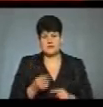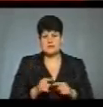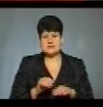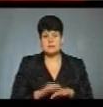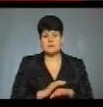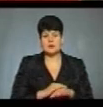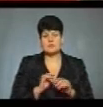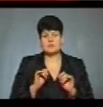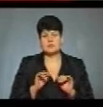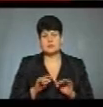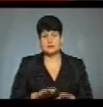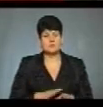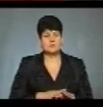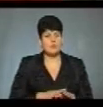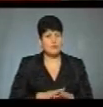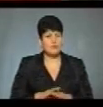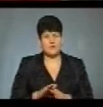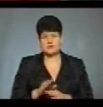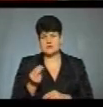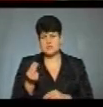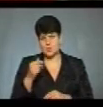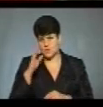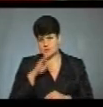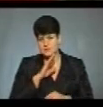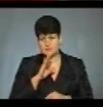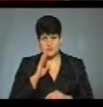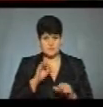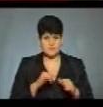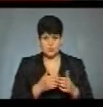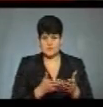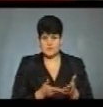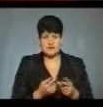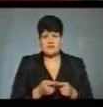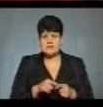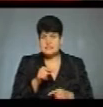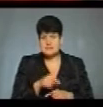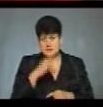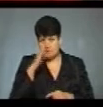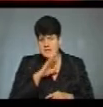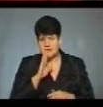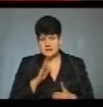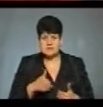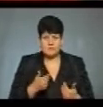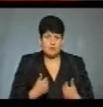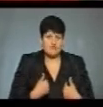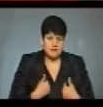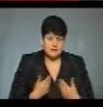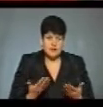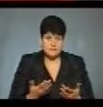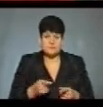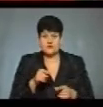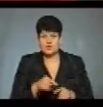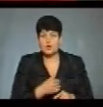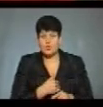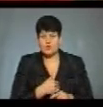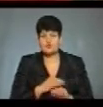благодійна акція повністю за кошти батьківських комітетів. Це батьки запропонували нам. Таким чином вони